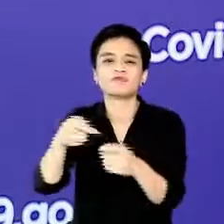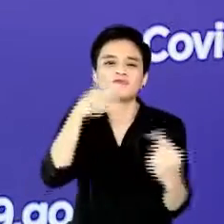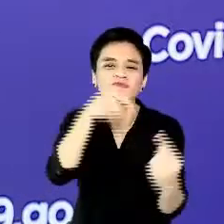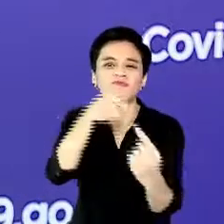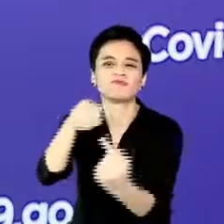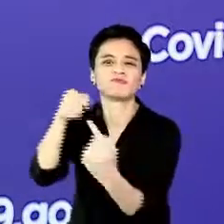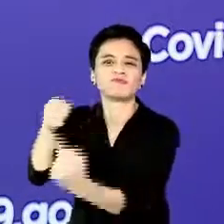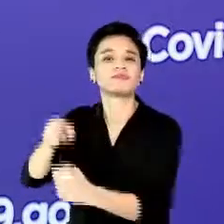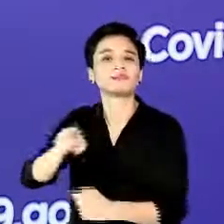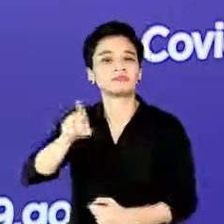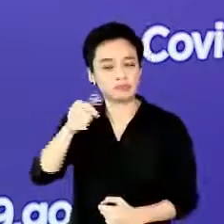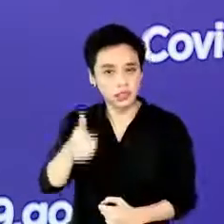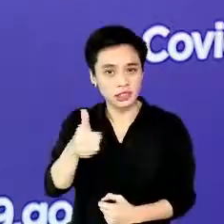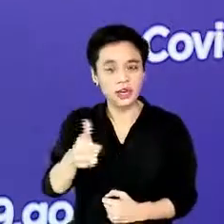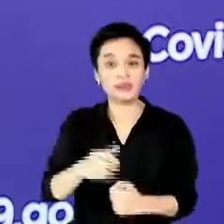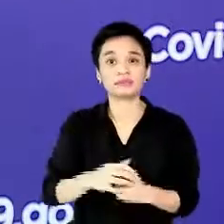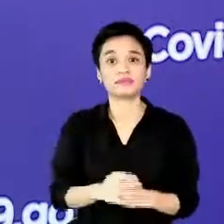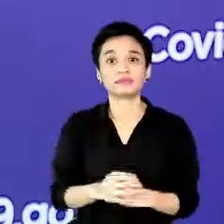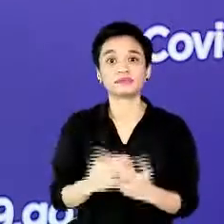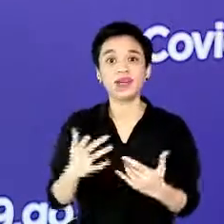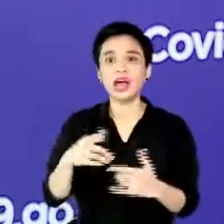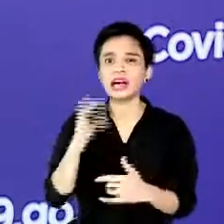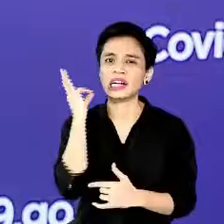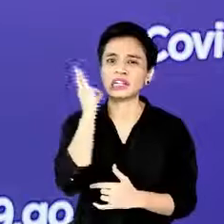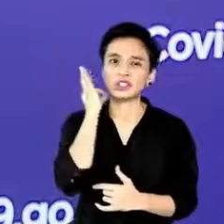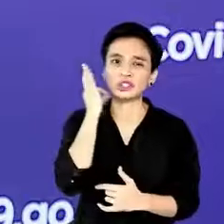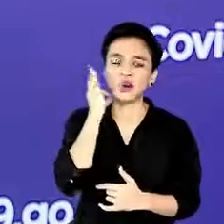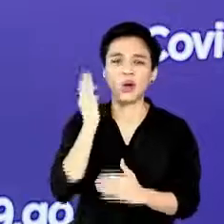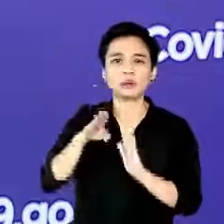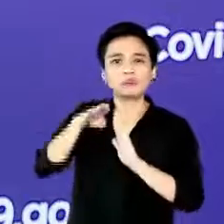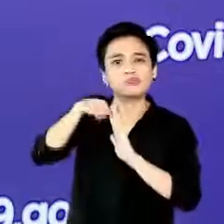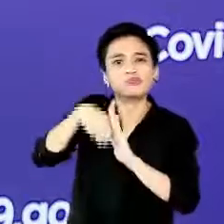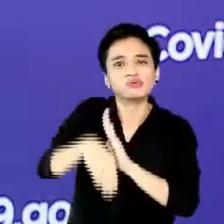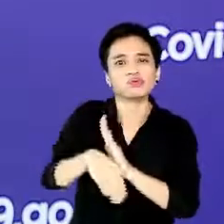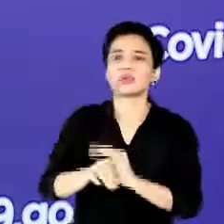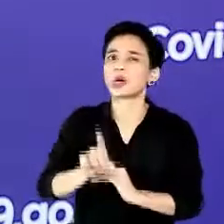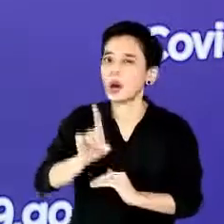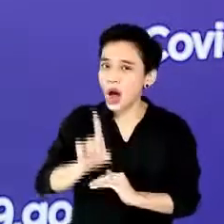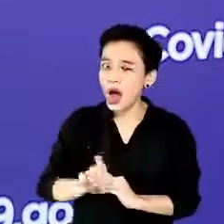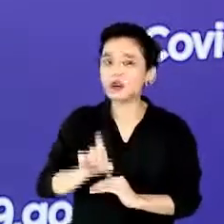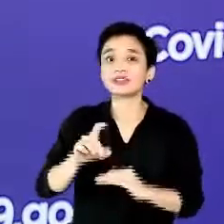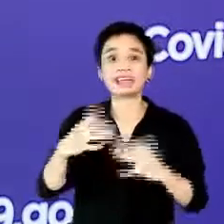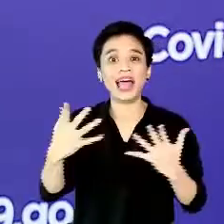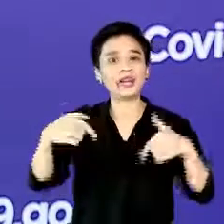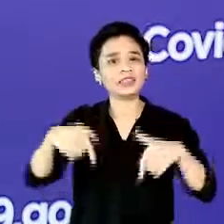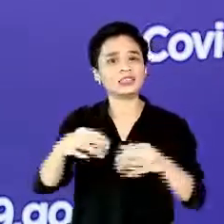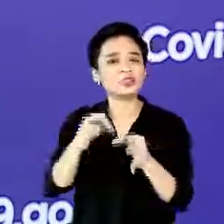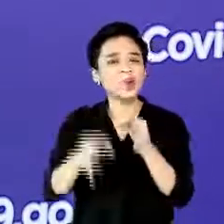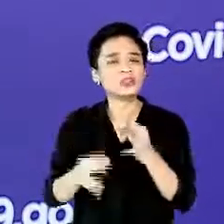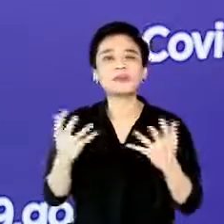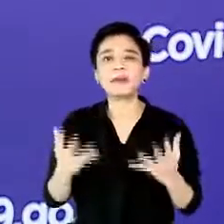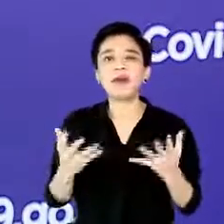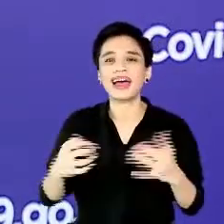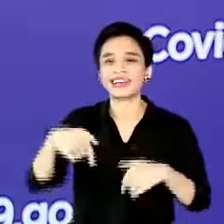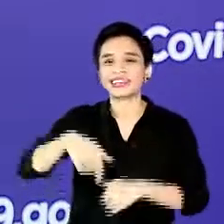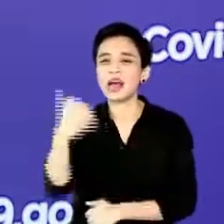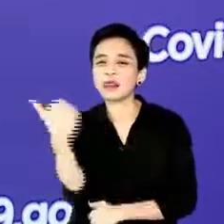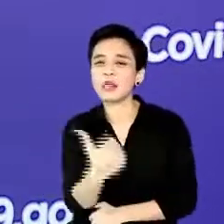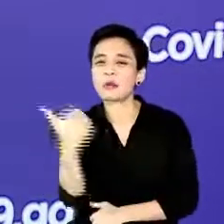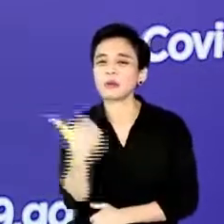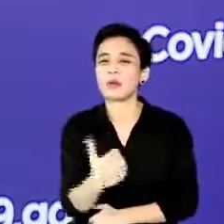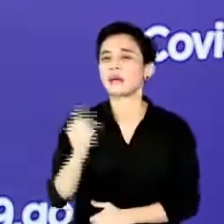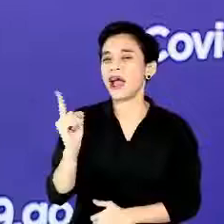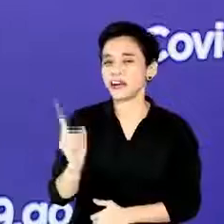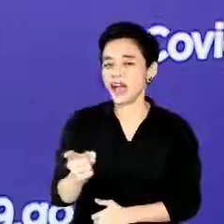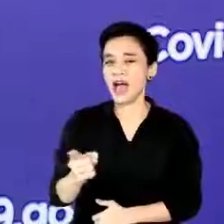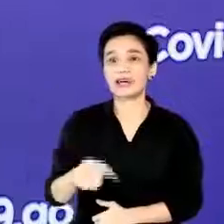berjalan optimal sehingga resiko akibat covert 19 dapat terus diminimalisir telah bergabung sejumlah narasumber pada siang hari ini yang pertama